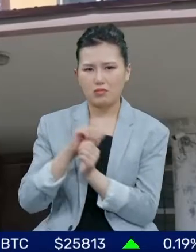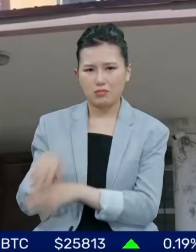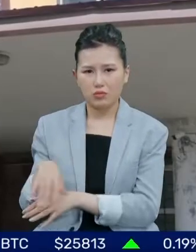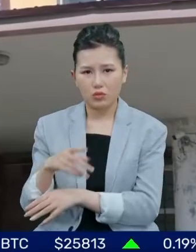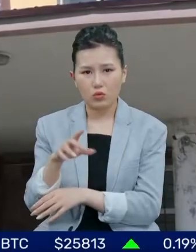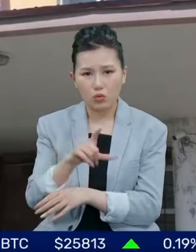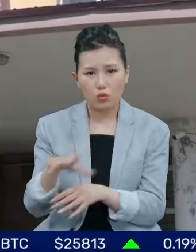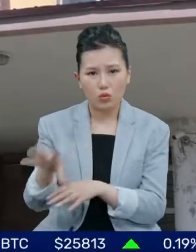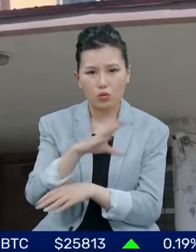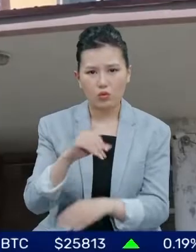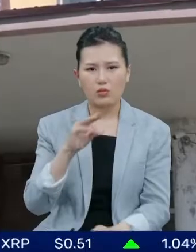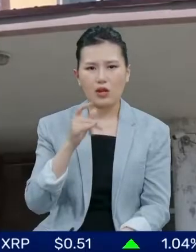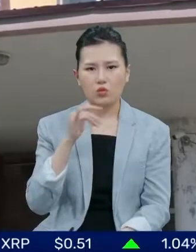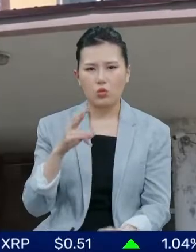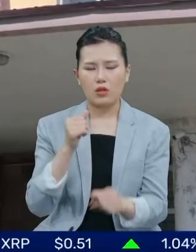гэлээ.